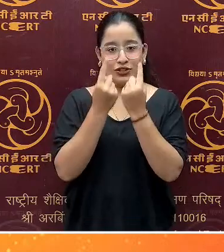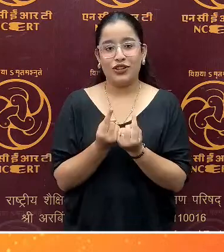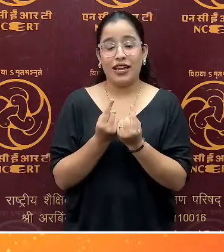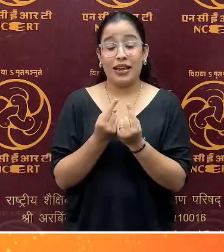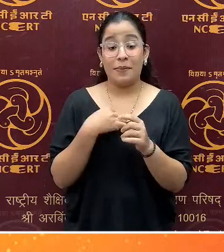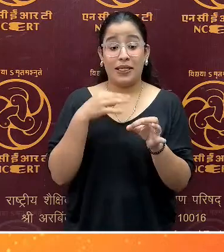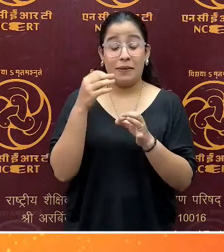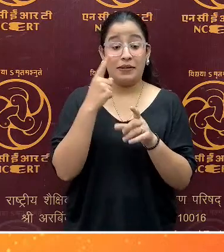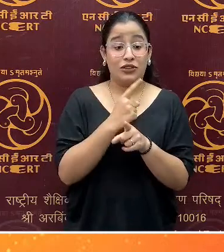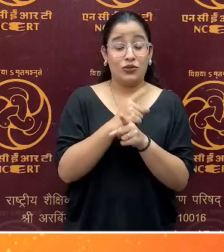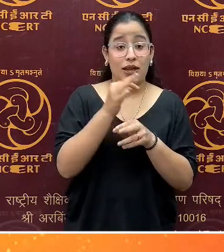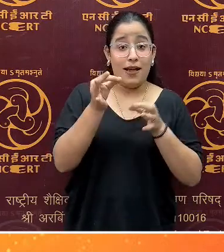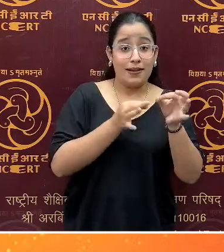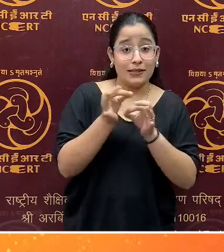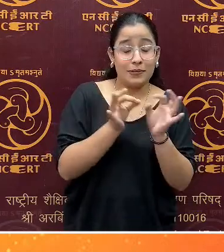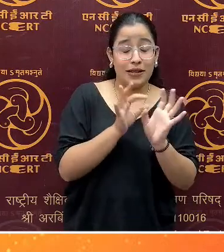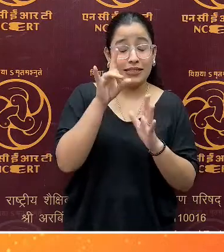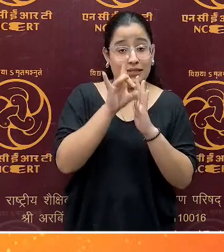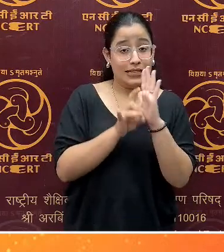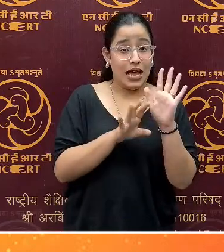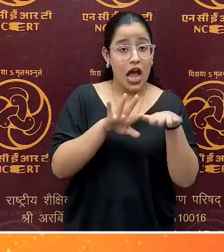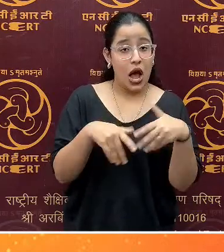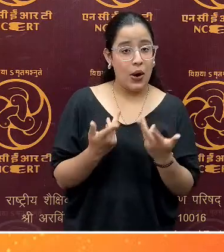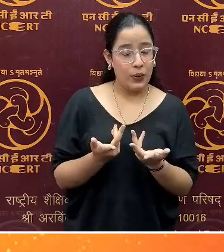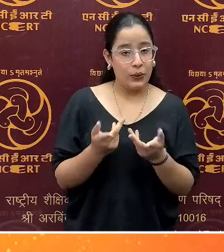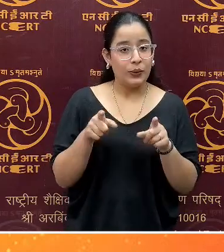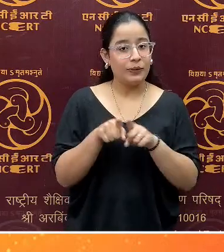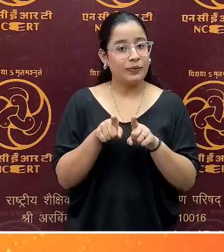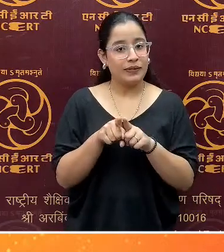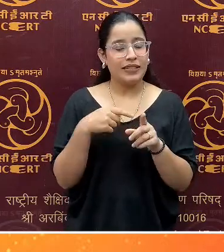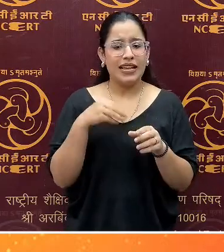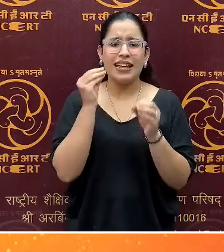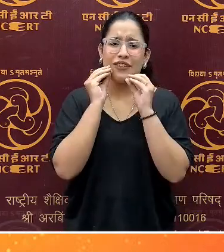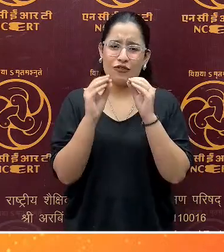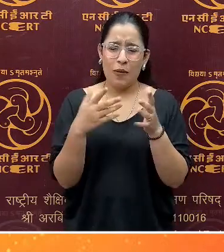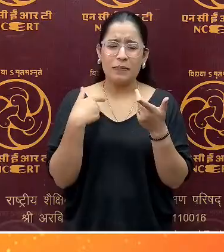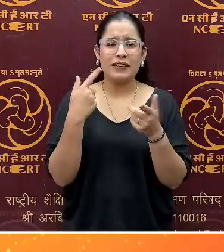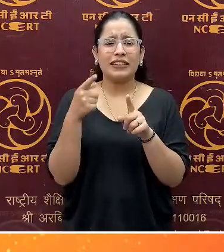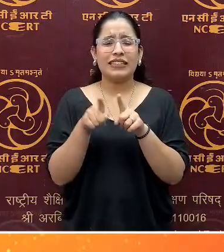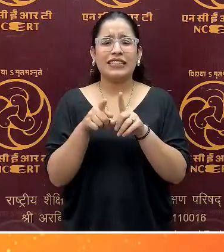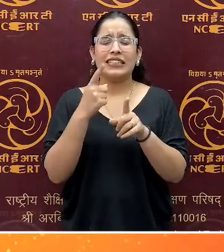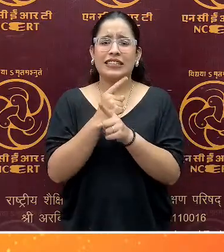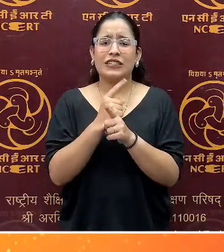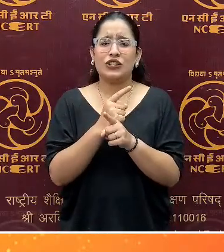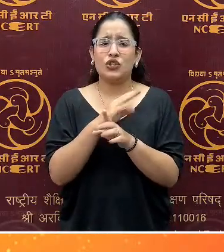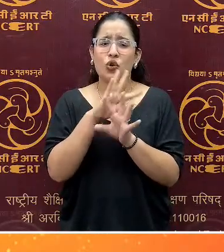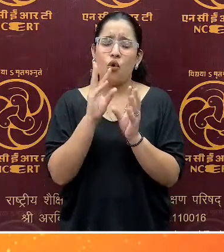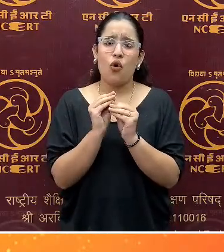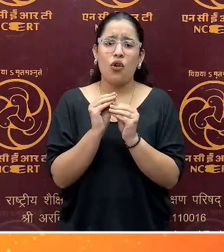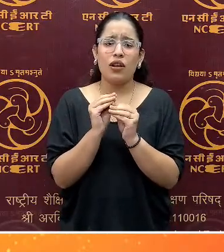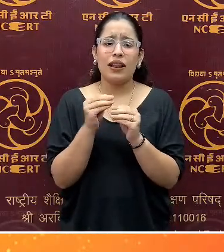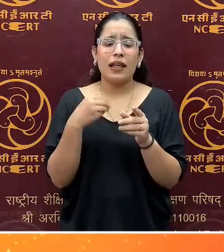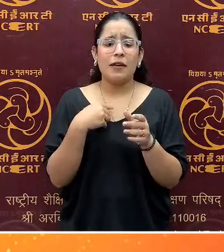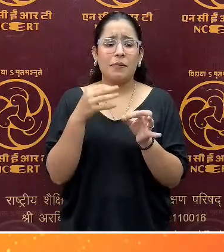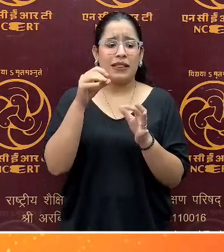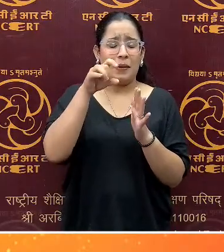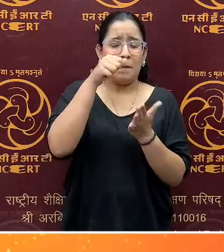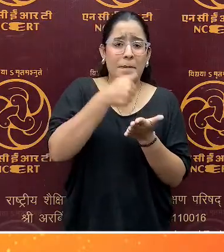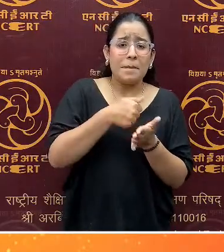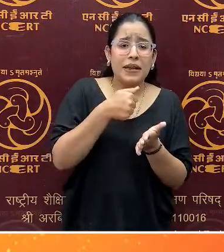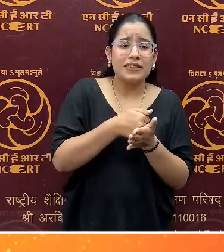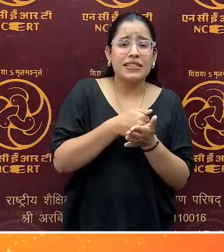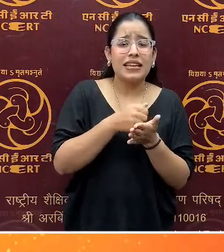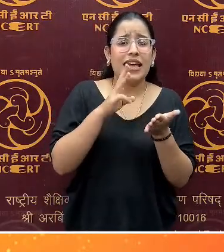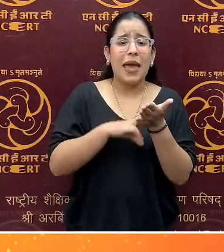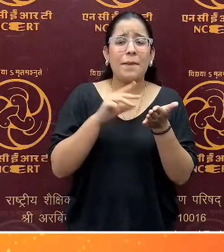मैम हैज़ एक्सप्लेन्ड देम इन डिटेल. इसको इस तरह से भी दे सकते हैं दर्शकों, ये जो कॉन्सेप्ट्स हैं ये नींव है हमारी मल्टी